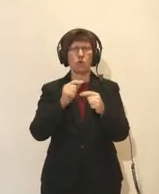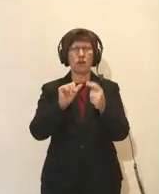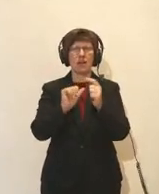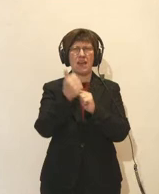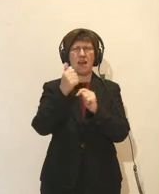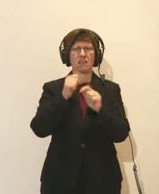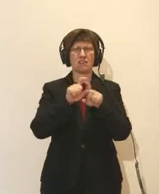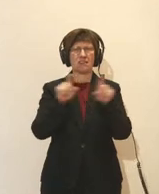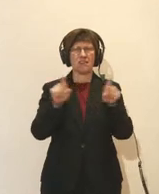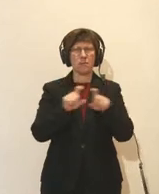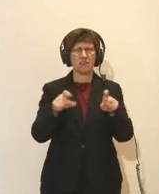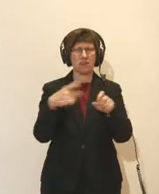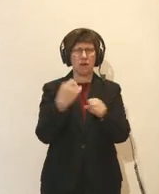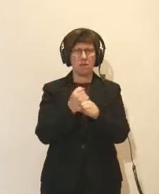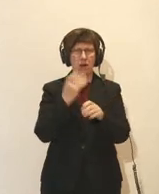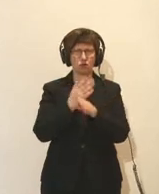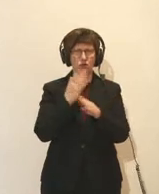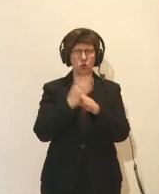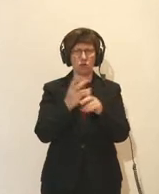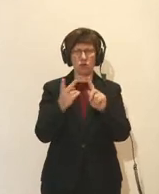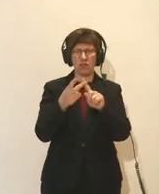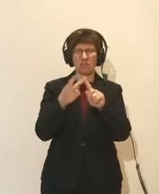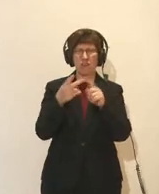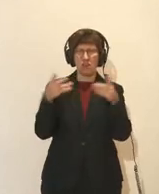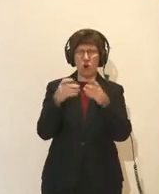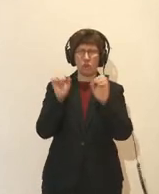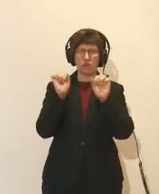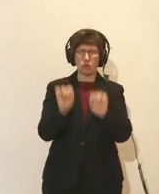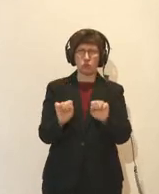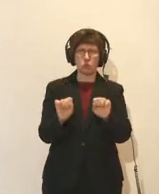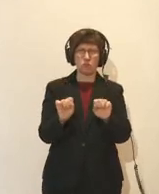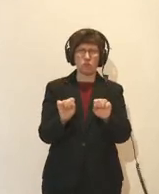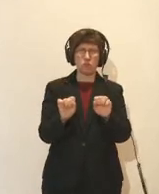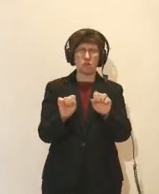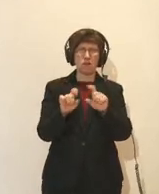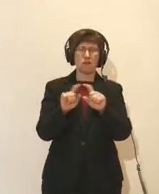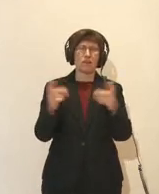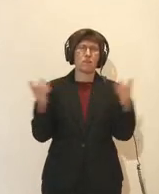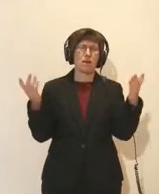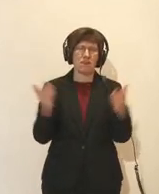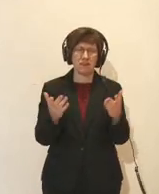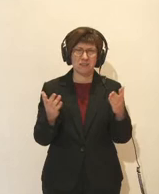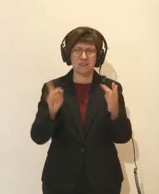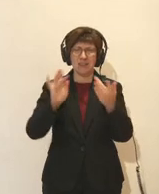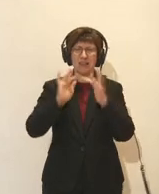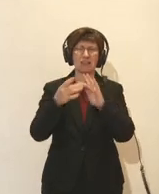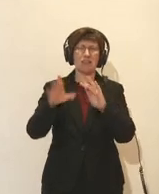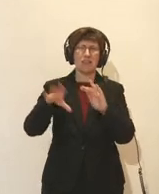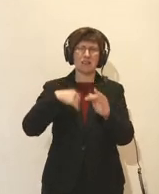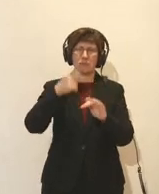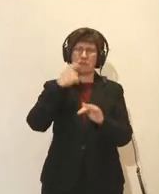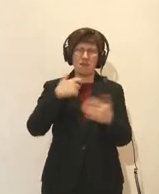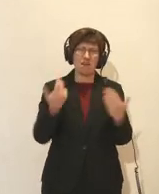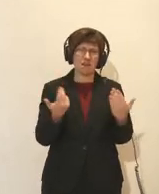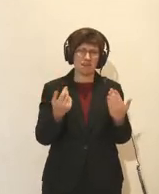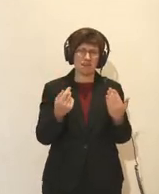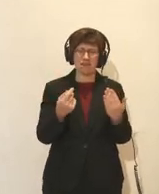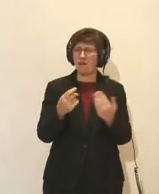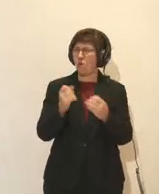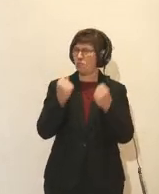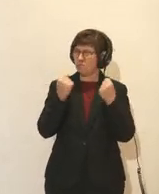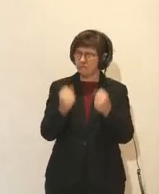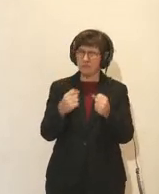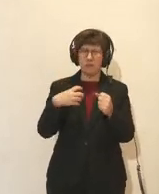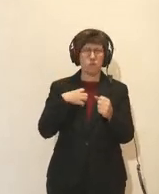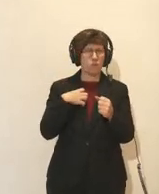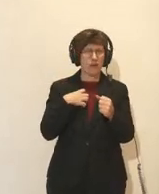sachen werdender gemacht und auch im aufwärts geht es darum das internet ernst zu nehmen weil das ist auch ein großes problem dass